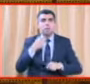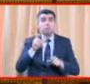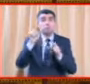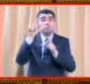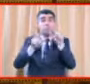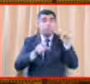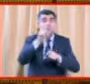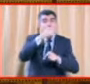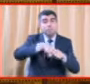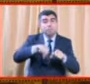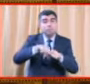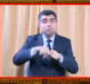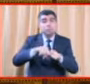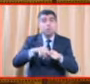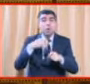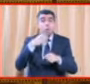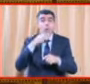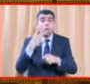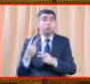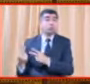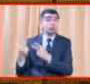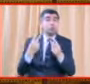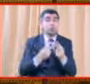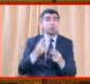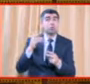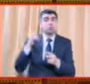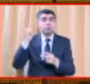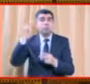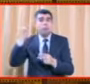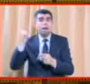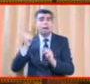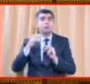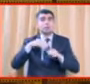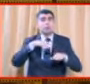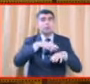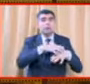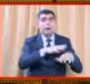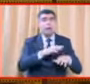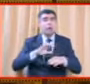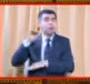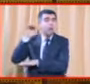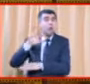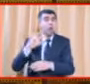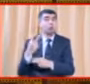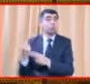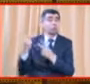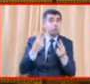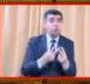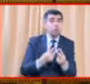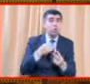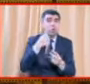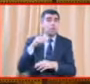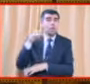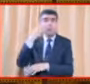الساكنة؟ السيد الوزير، الناس راه جاوا من الشمال ومن الجنوب وجلسوا في هذه الأراضي، جاوا من من من من بوشدور،